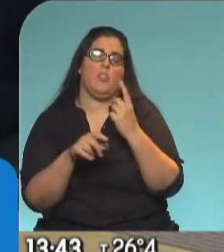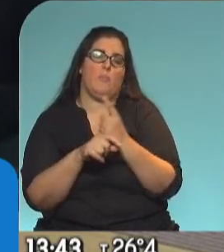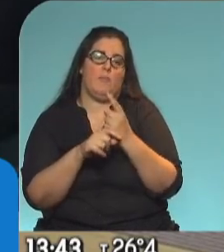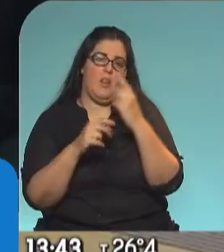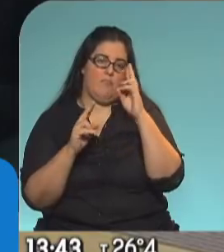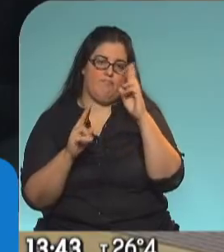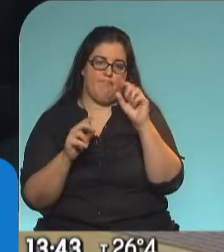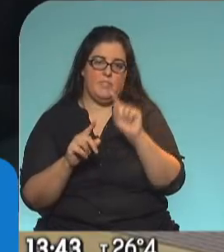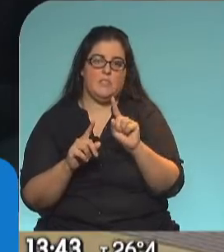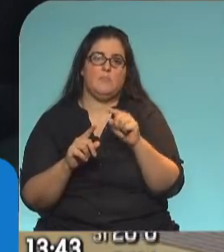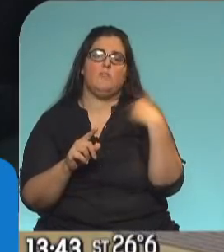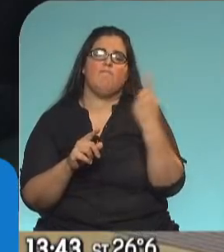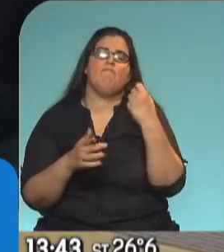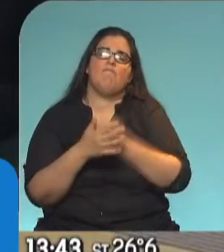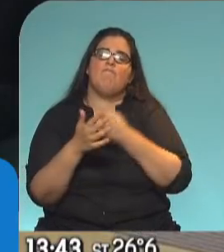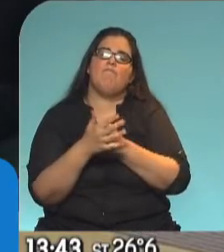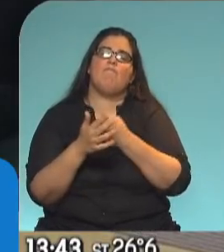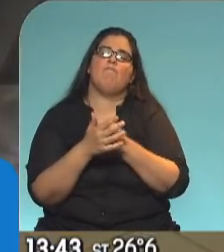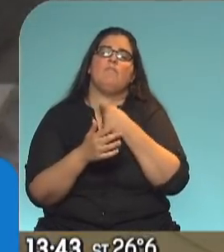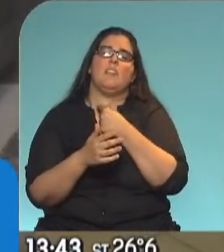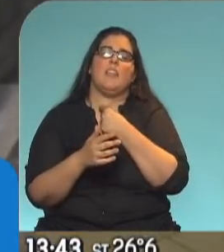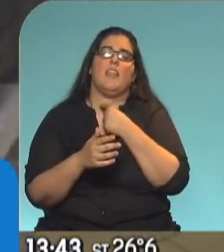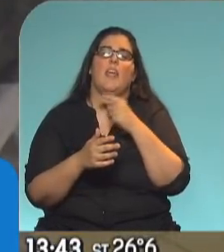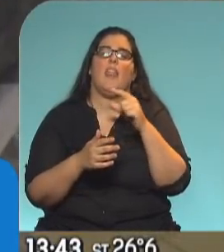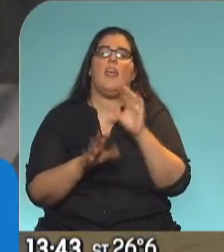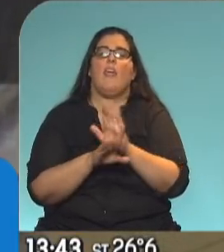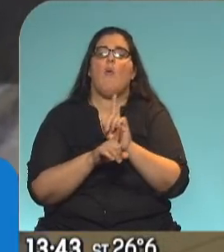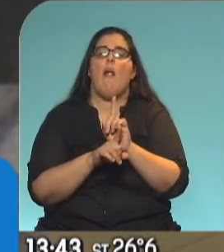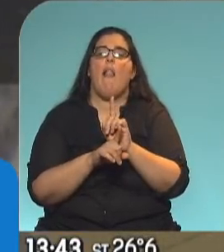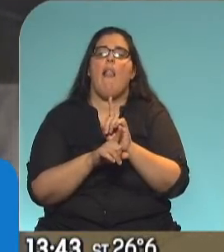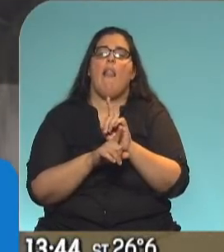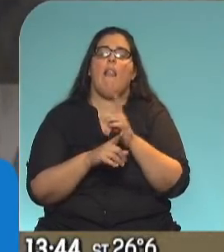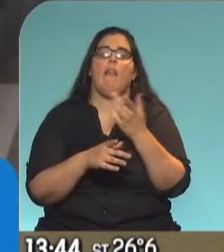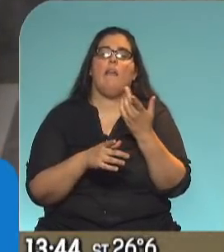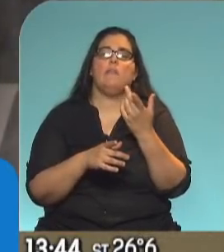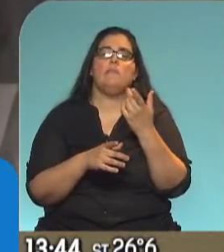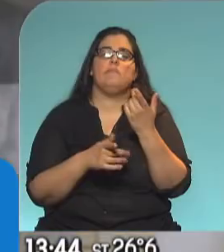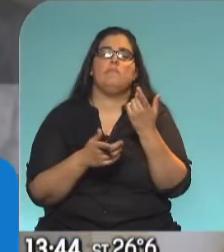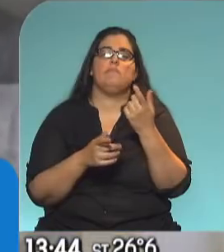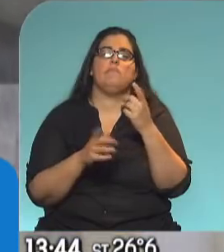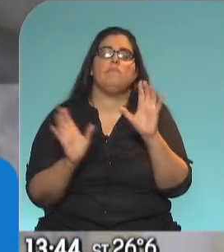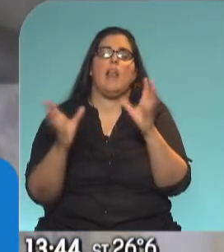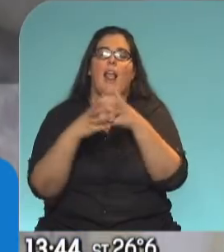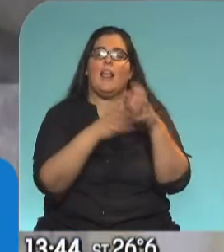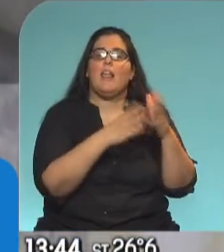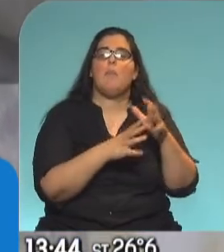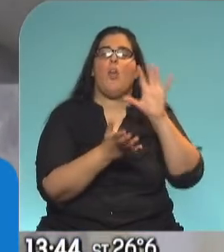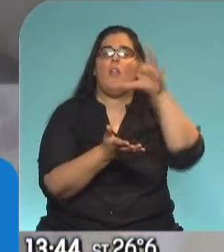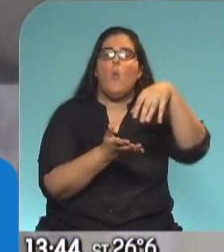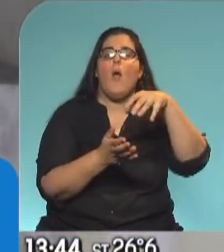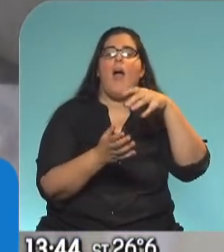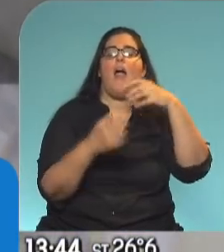Мы постараемся все сделать и для космонавтов, и для сотрудников Центра